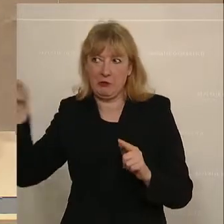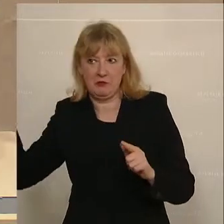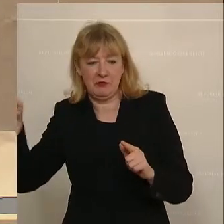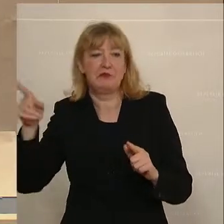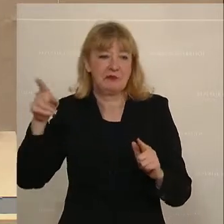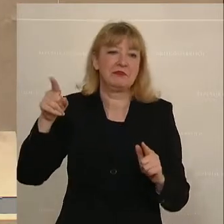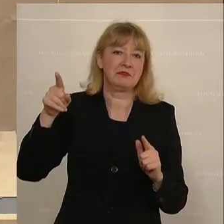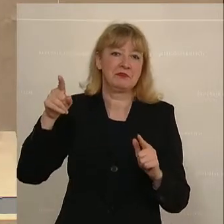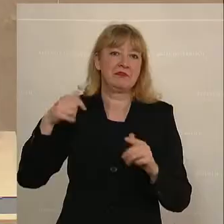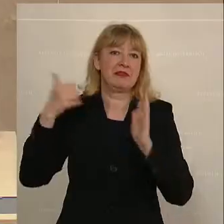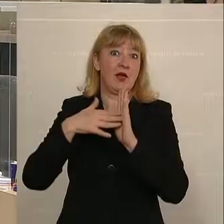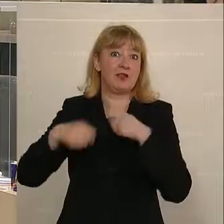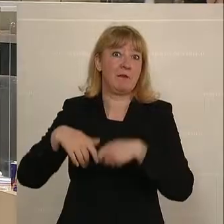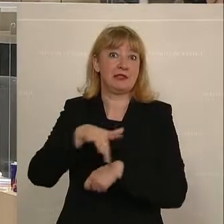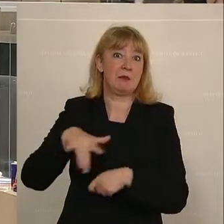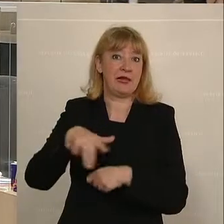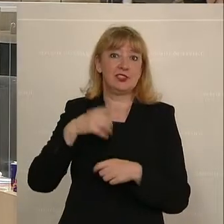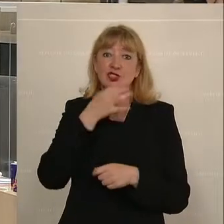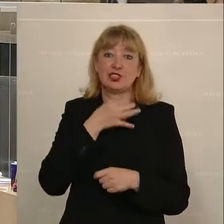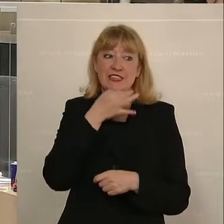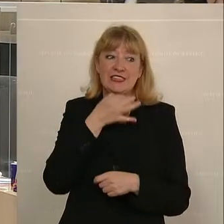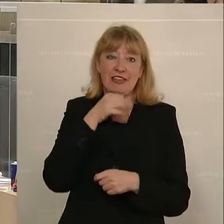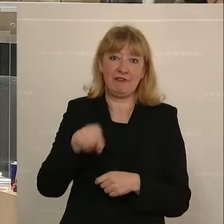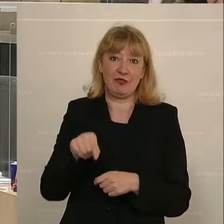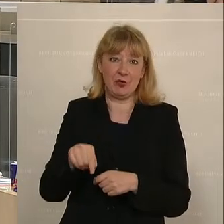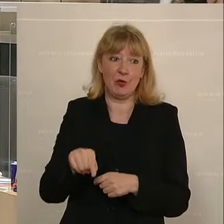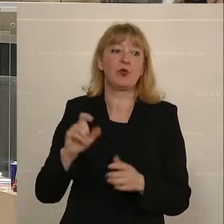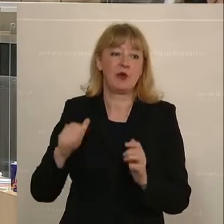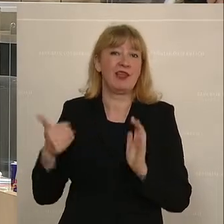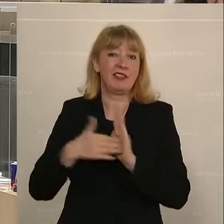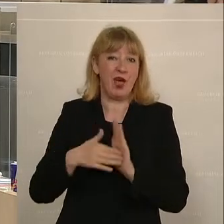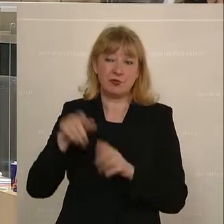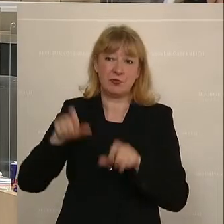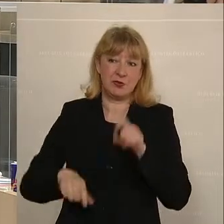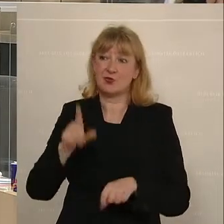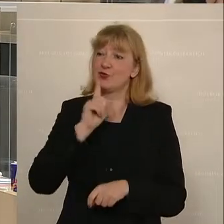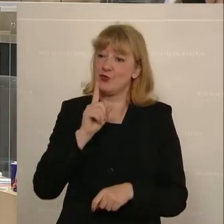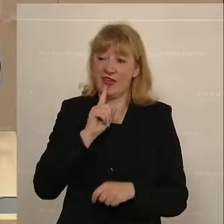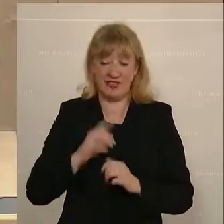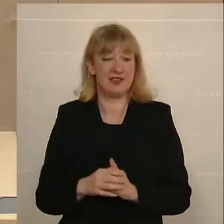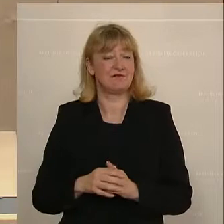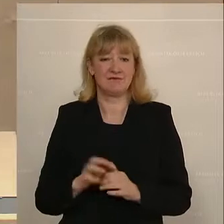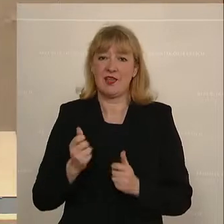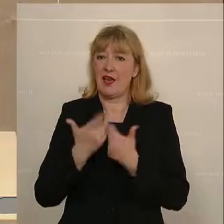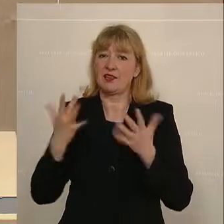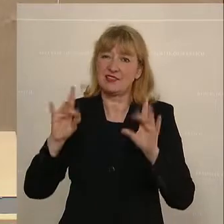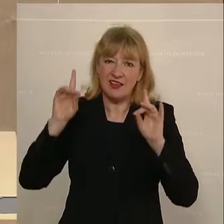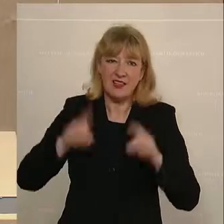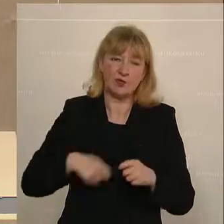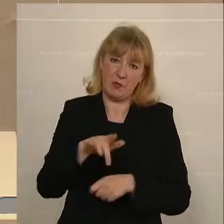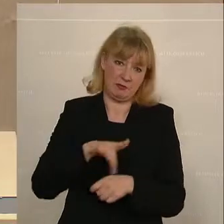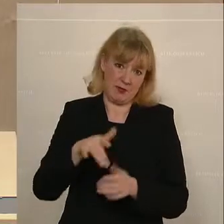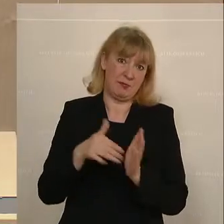1.000 Arbeitsplätze in der Stiftung, die 1.000 reichen nicht. mehrere